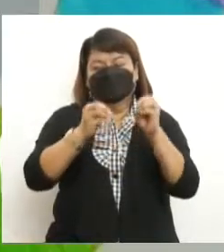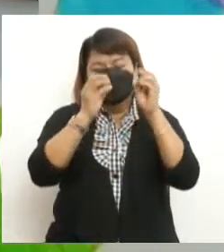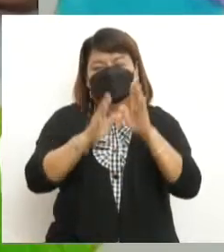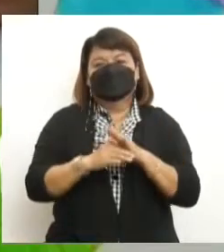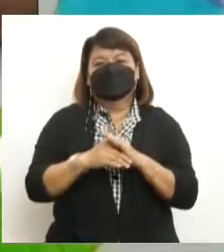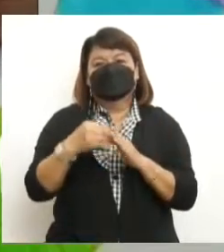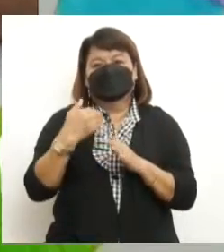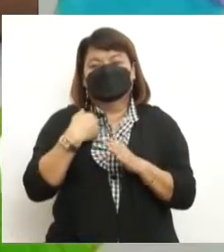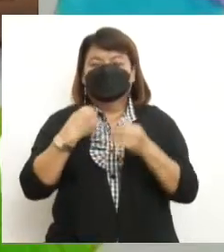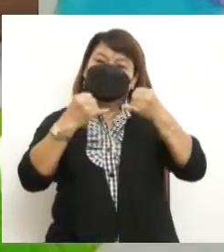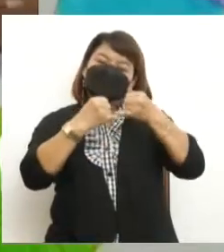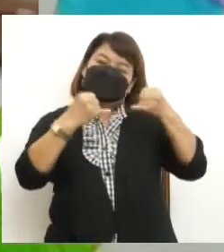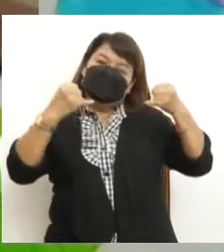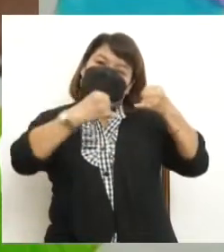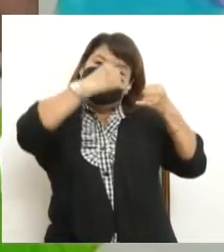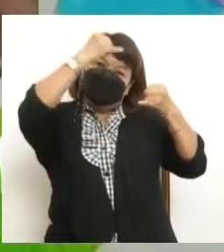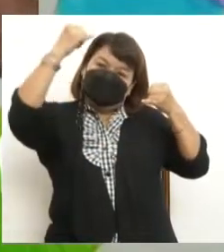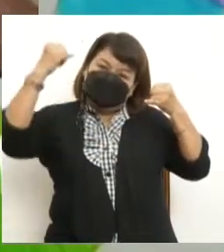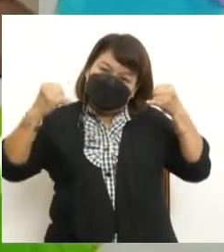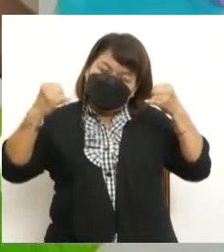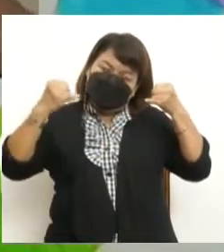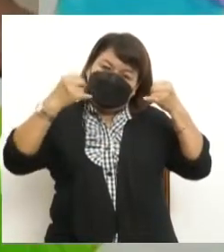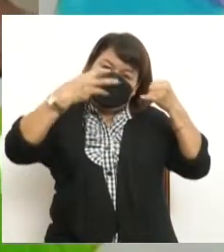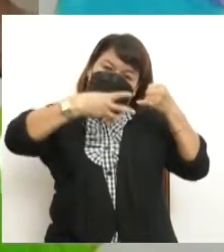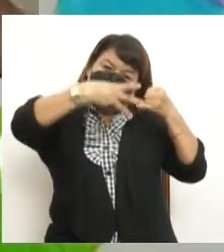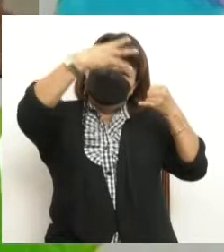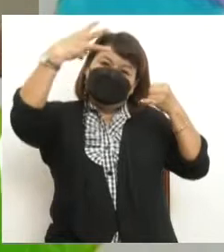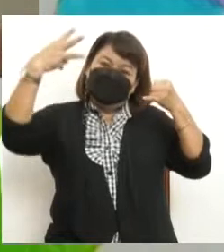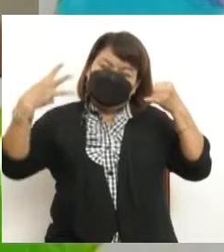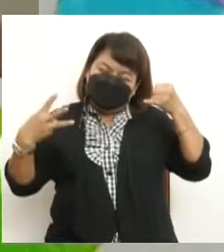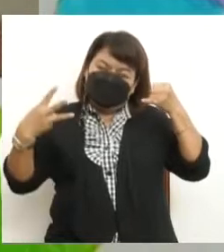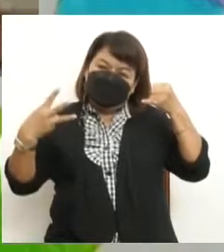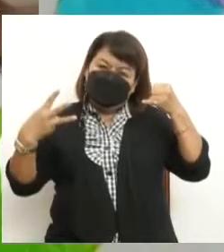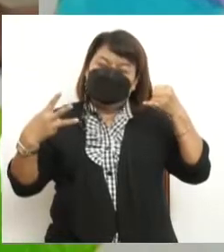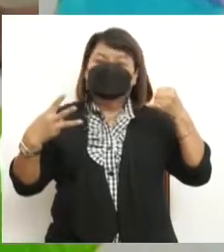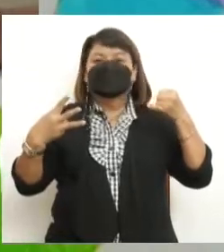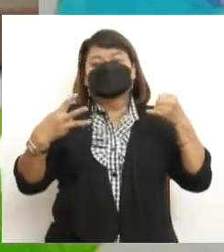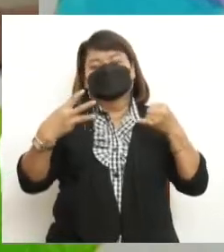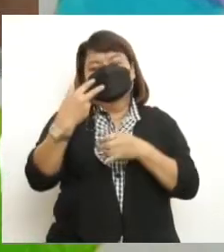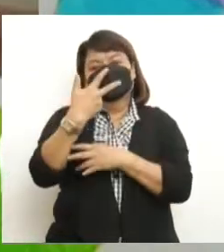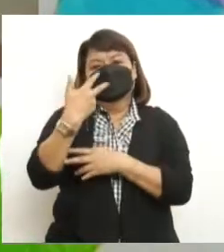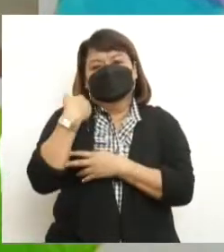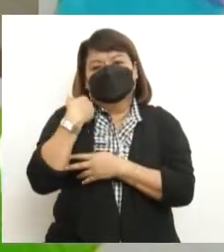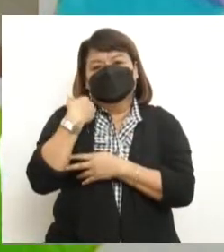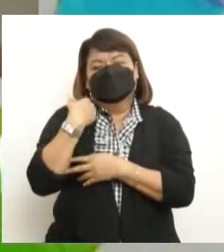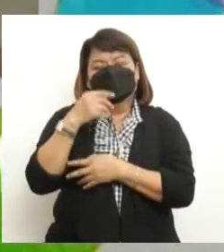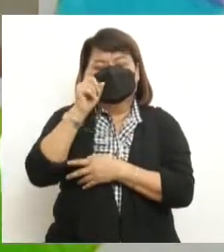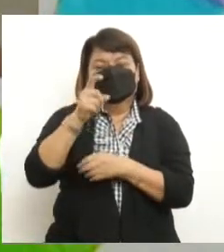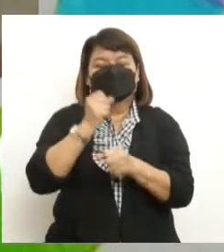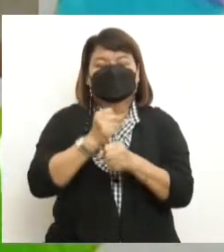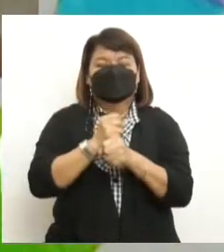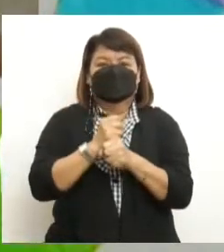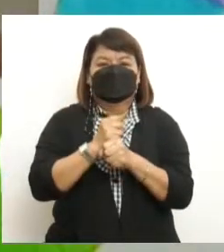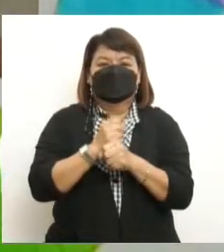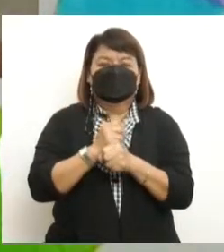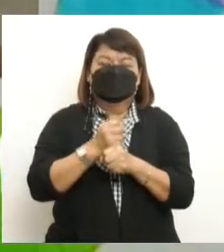จะมีเส้นโค้งนะคะ3เส้นนะคะซึ่ง3เส้นนี้นะคะคุณครูน้องจะต้องทำการระ